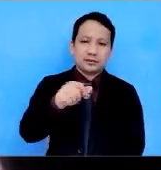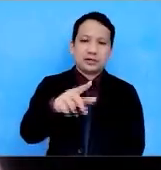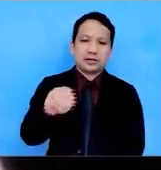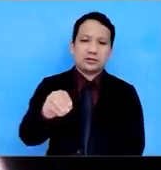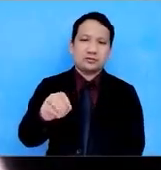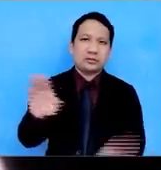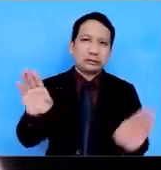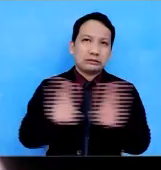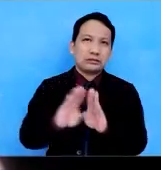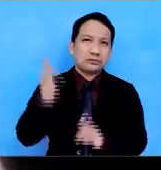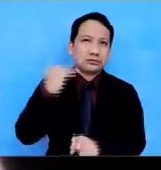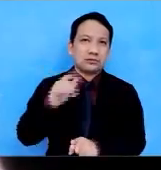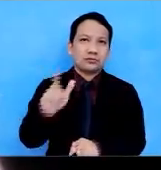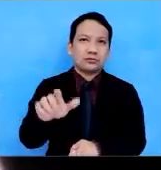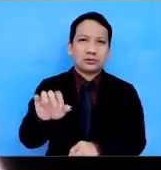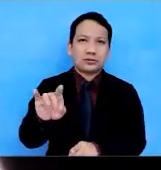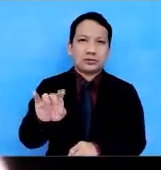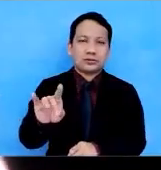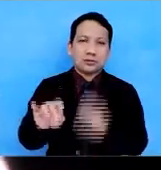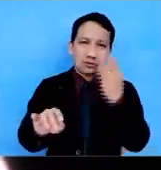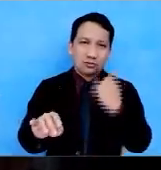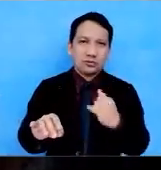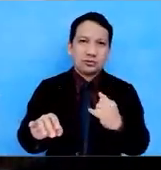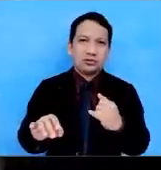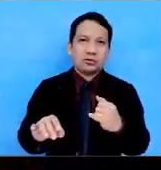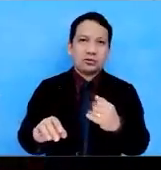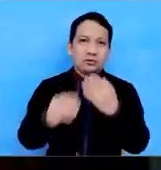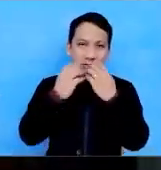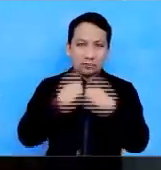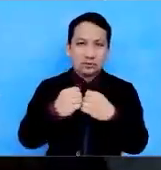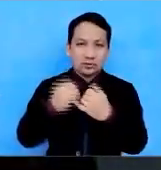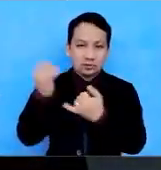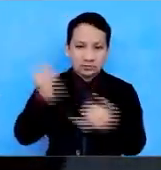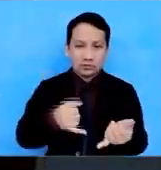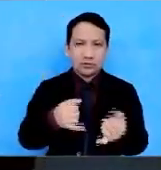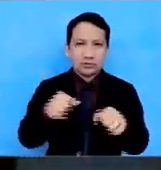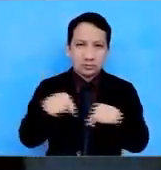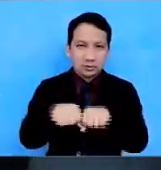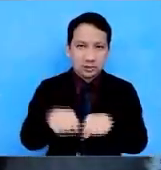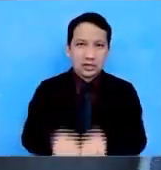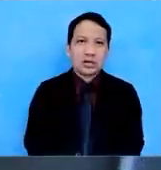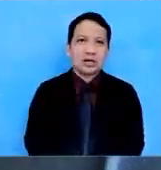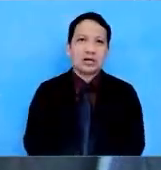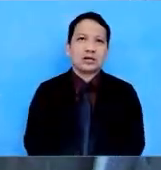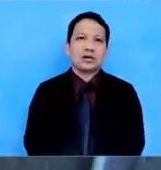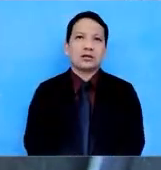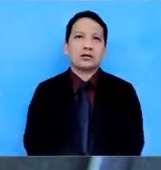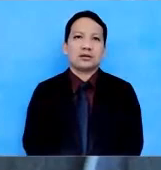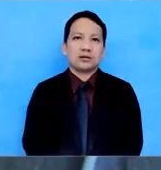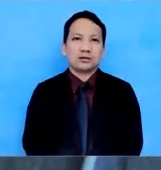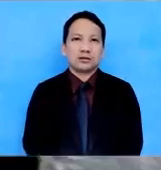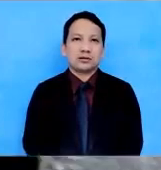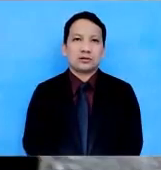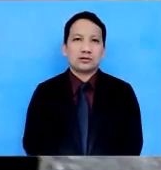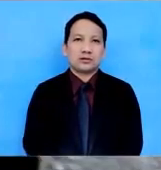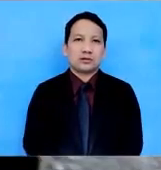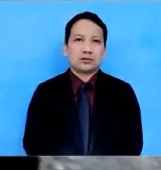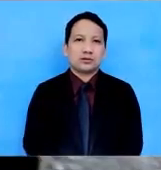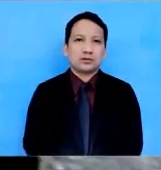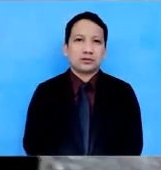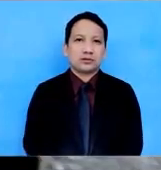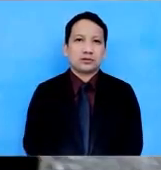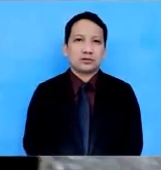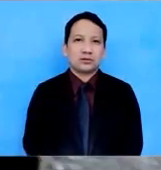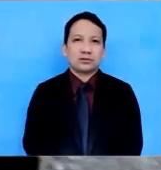noong 2018 dahil sa mas mura at imported na sapatos. Yung safety shoes talagang napakatagal